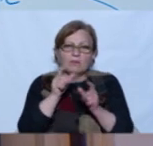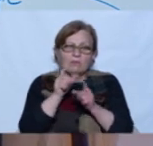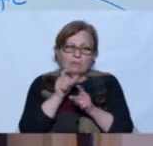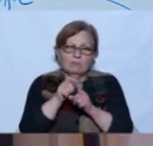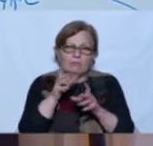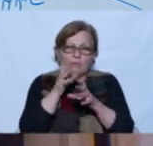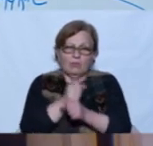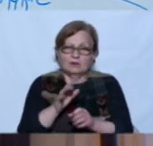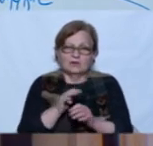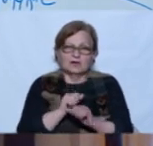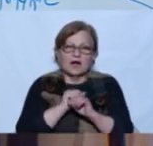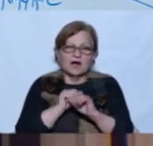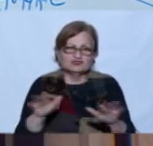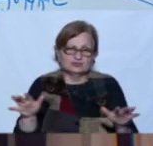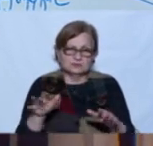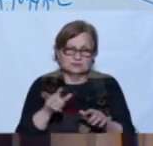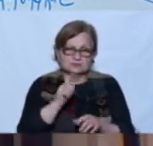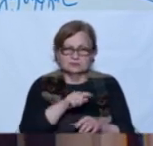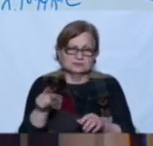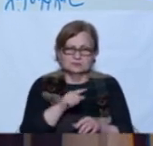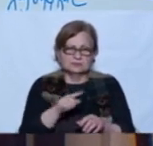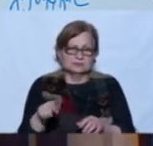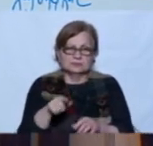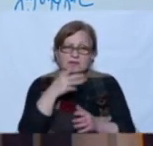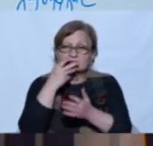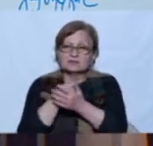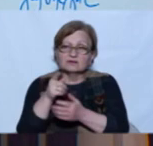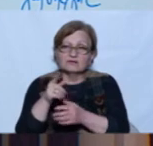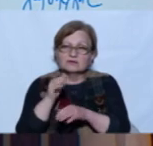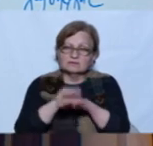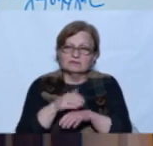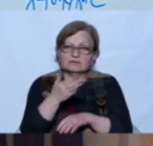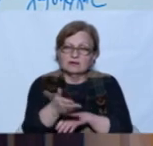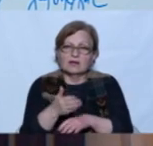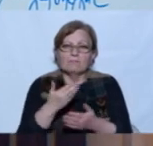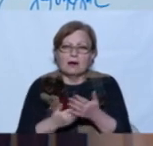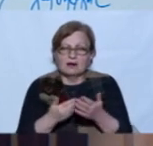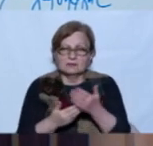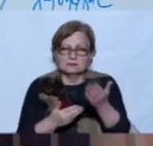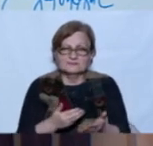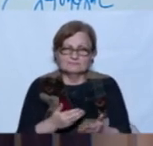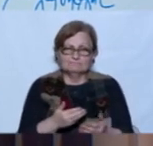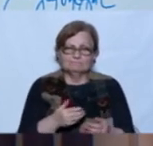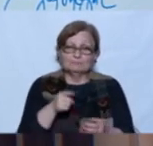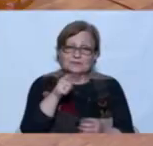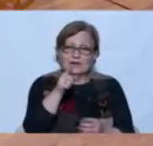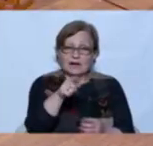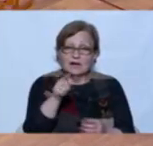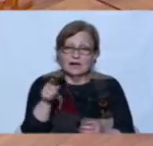თქვენ ჩართავთ თქვენივე არგუმენტების დამადასტურებელ მაგალითებს. აი რატომღაც ამის